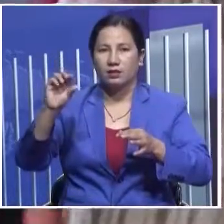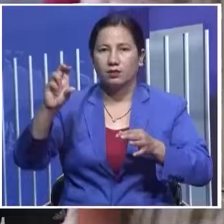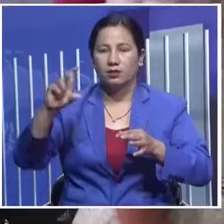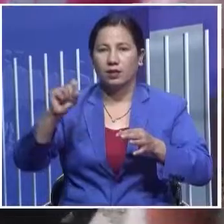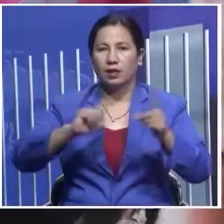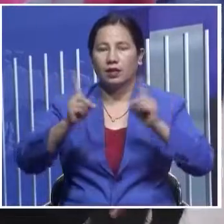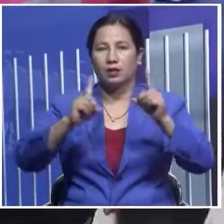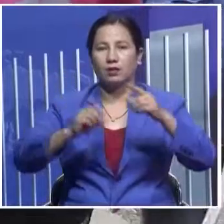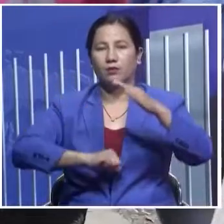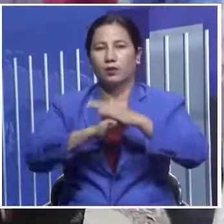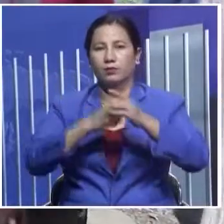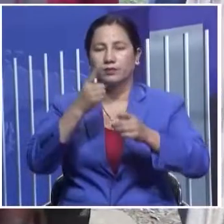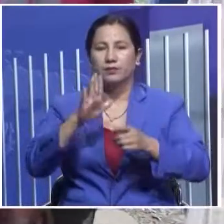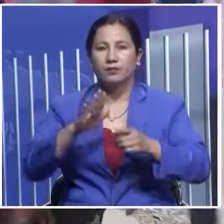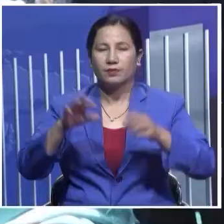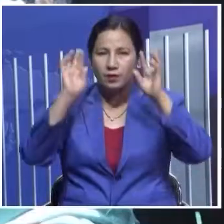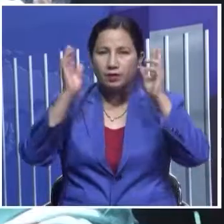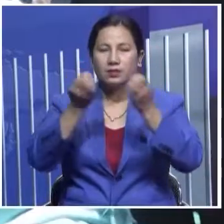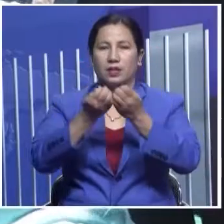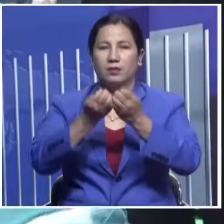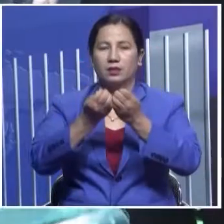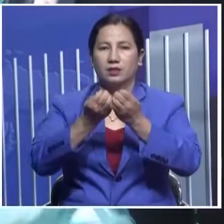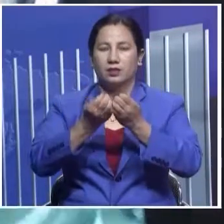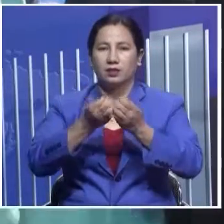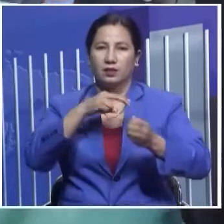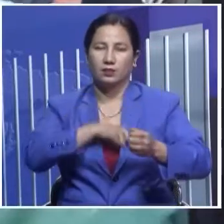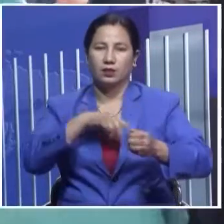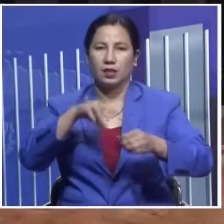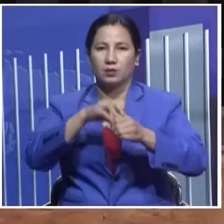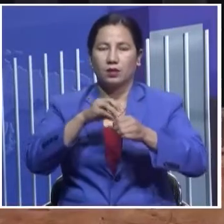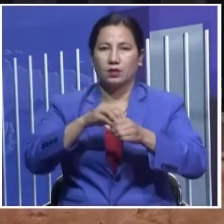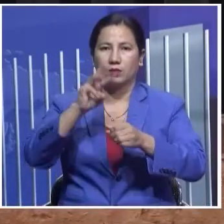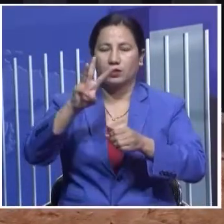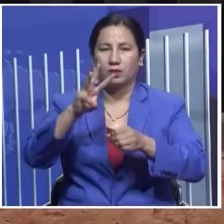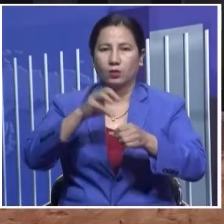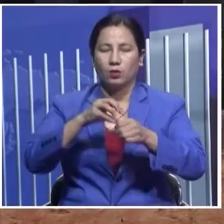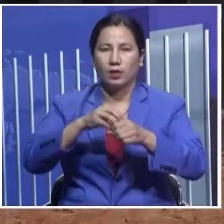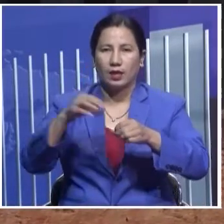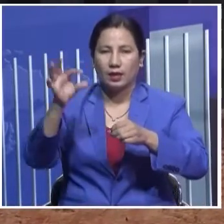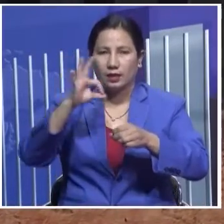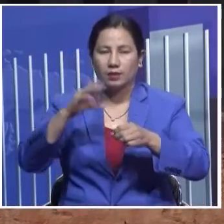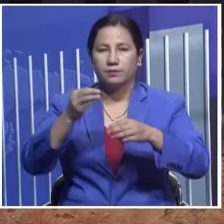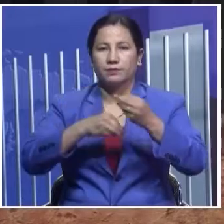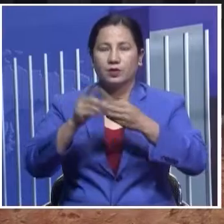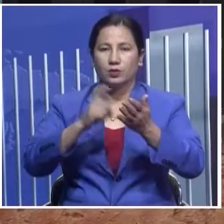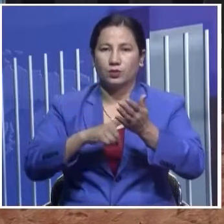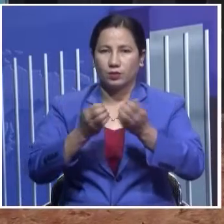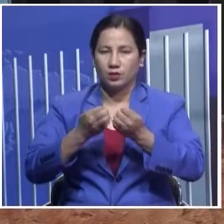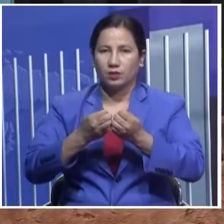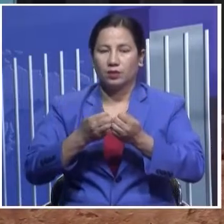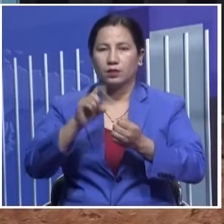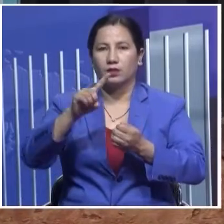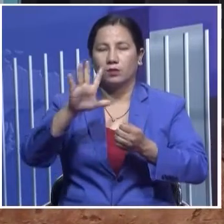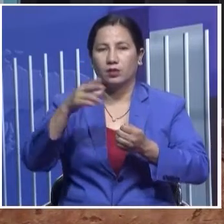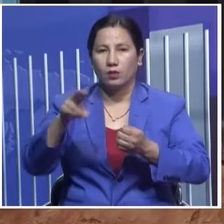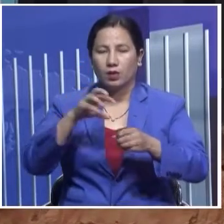प्रकाश भण्डारीले बताउनुभयो। सामाजिक सुरक्षा भत्ता आज वडा नम्बर 3 वडा कार्यालयबाट वितरण गर्न सुरु गरिएको र